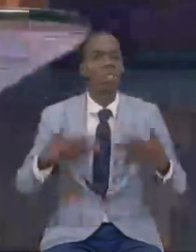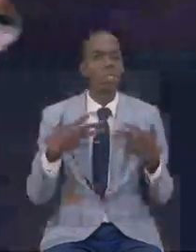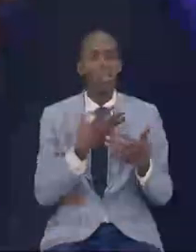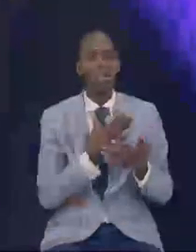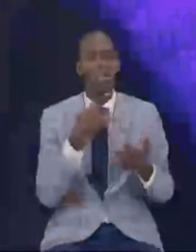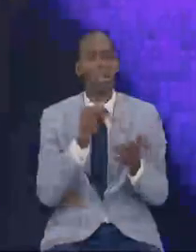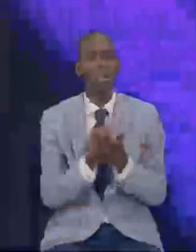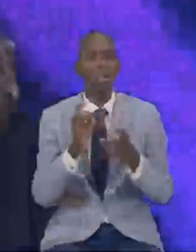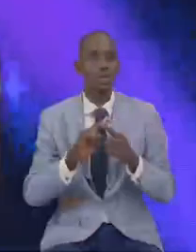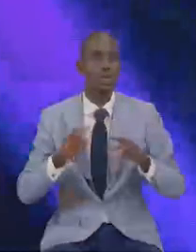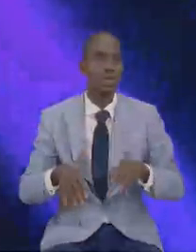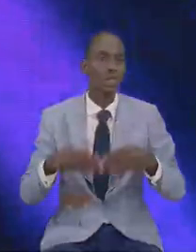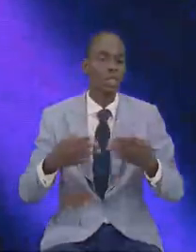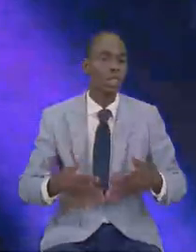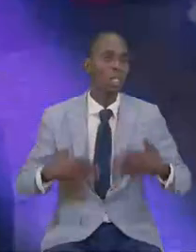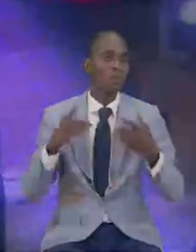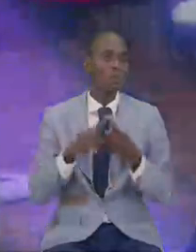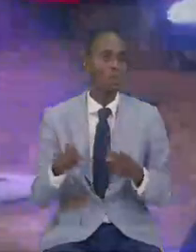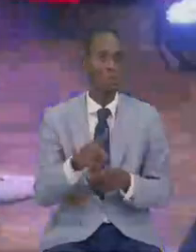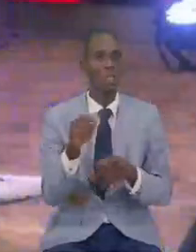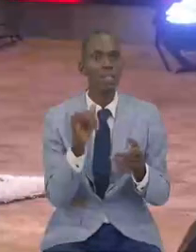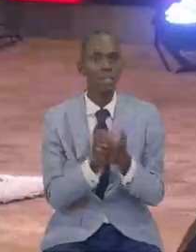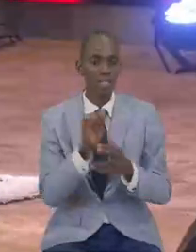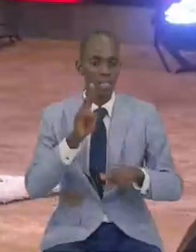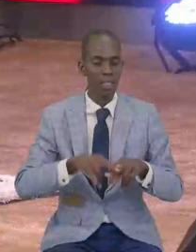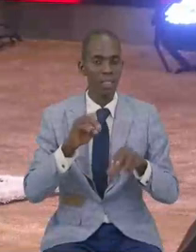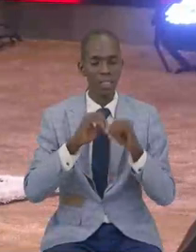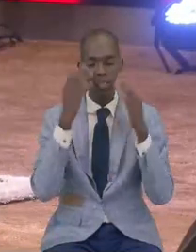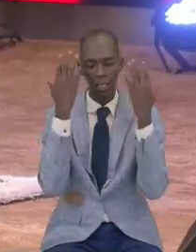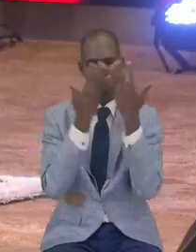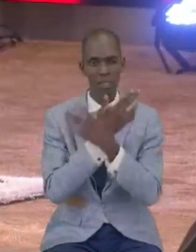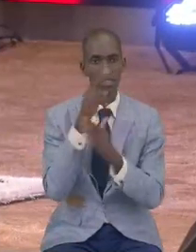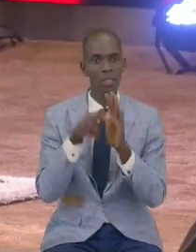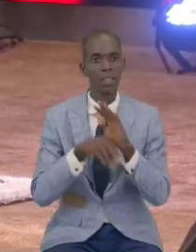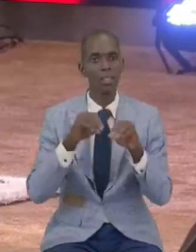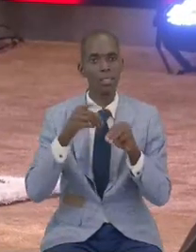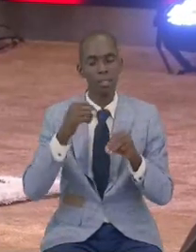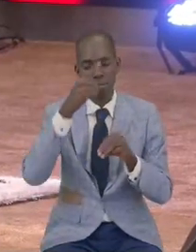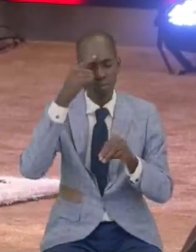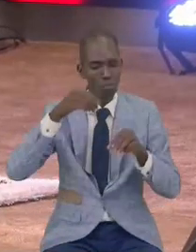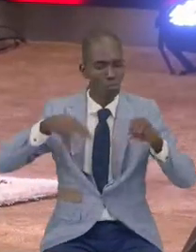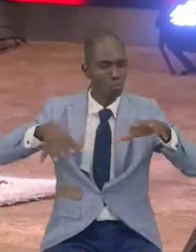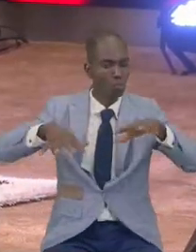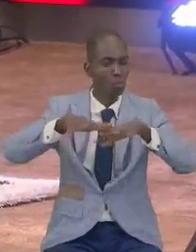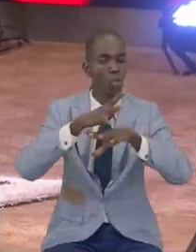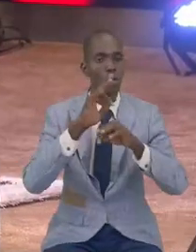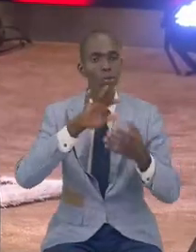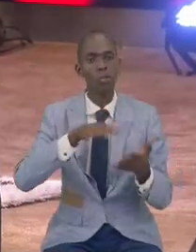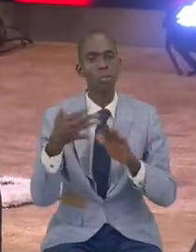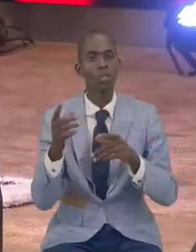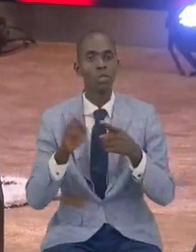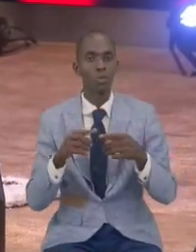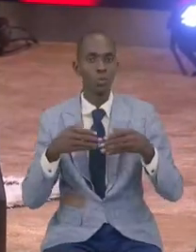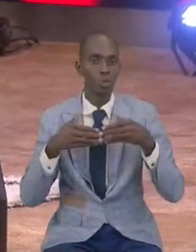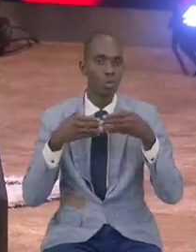éclairer ceux qui sont assis dans les ténèbres et dans l'ombre de la mort, pour diriger nos pas